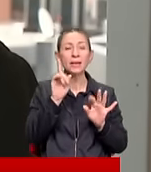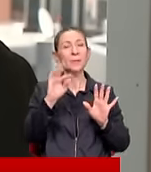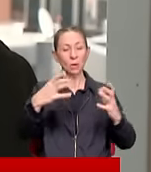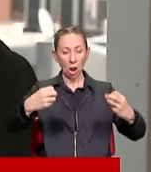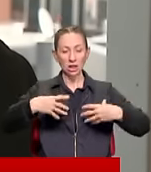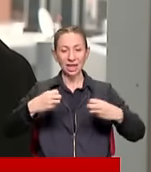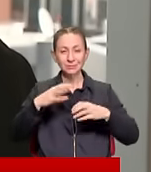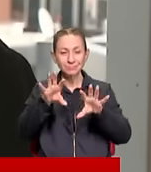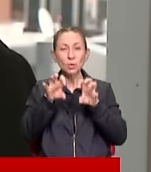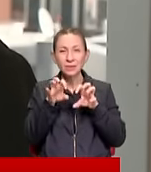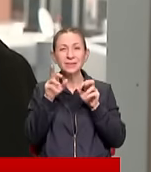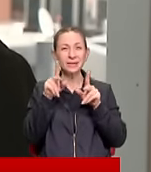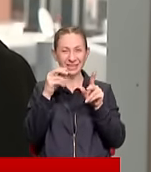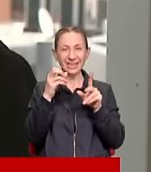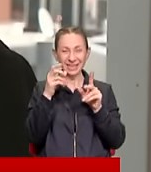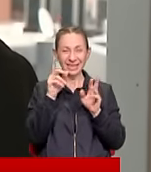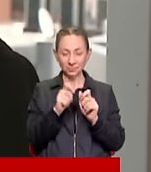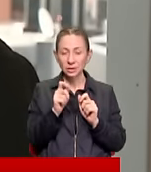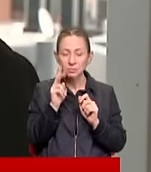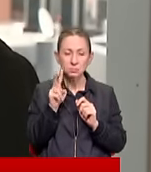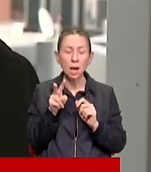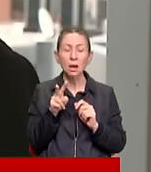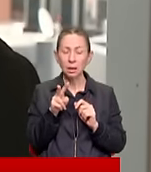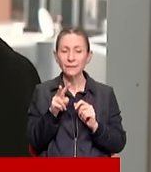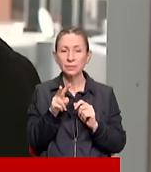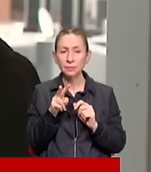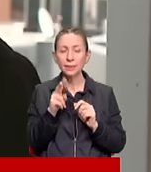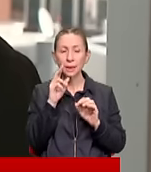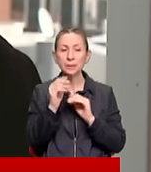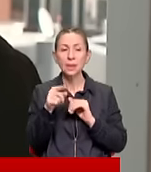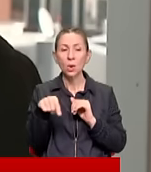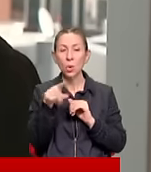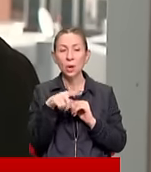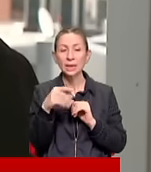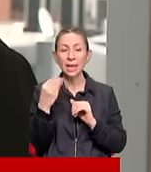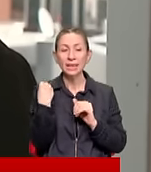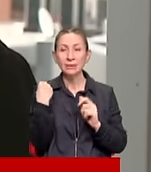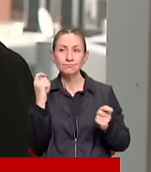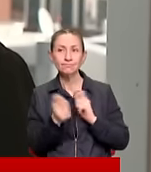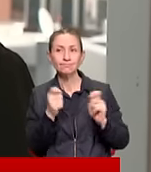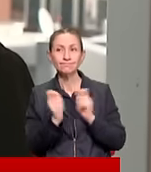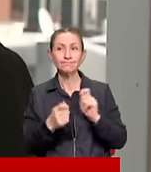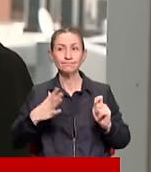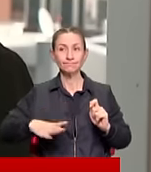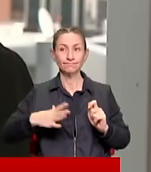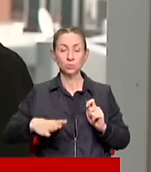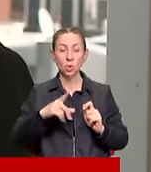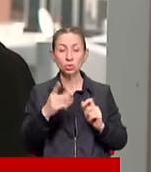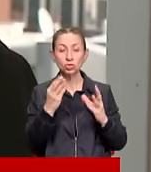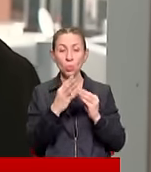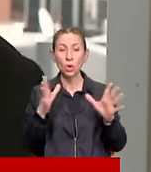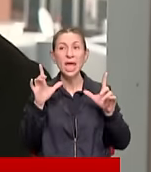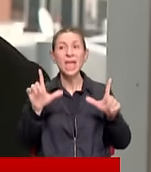çektik. Şunu gördük gerçekten de, insanlar orada yeniliklere açık ve orada çok